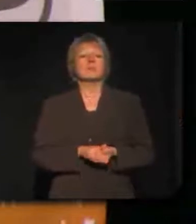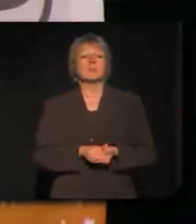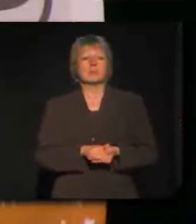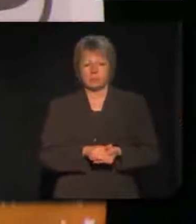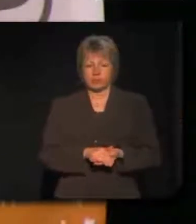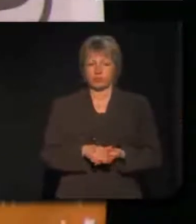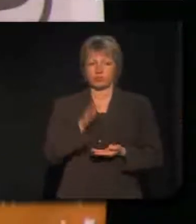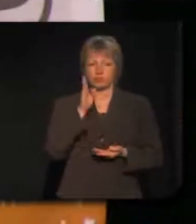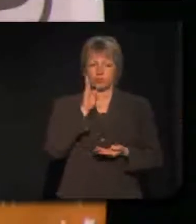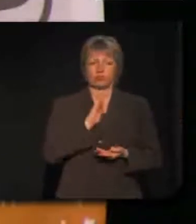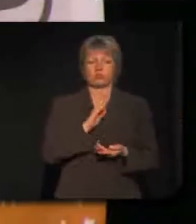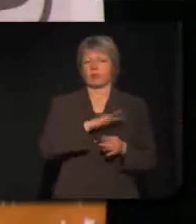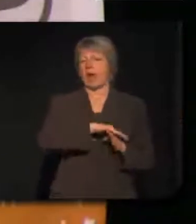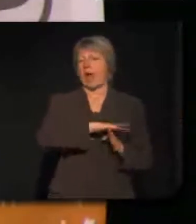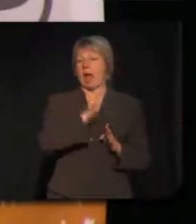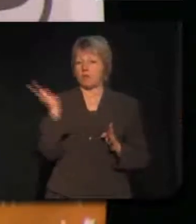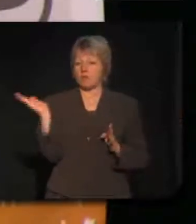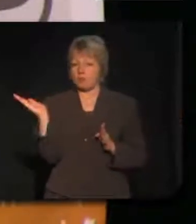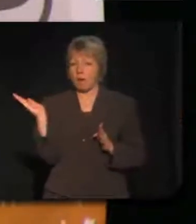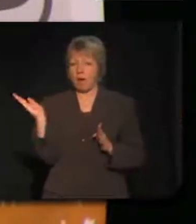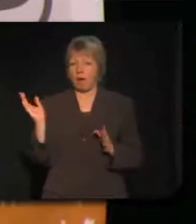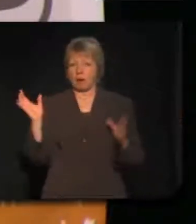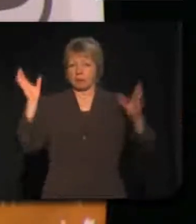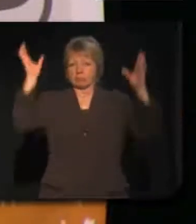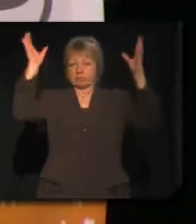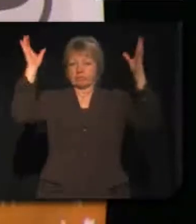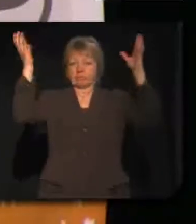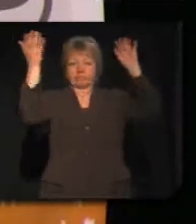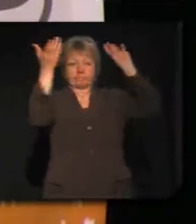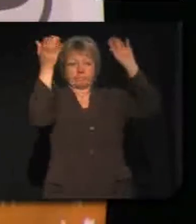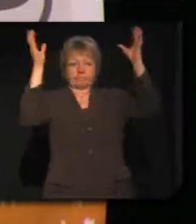macht sie auf hebt sie hoch zeigt sie her